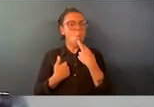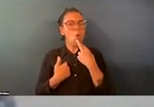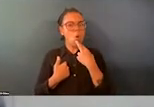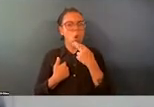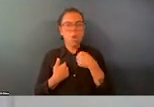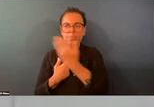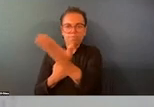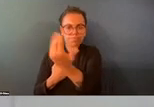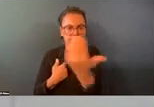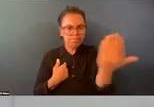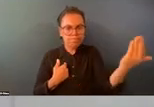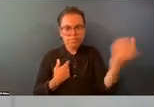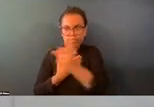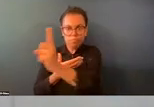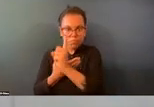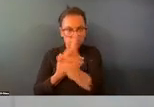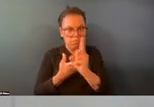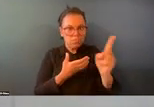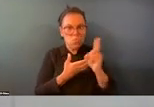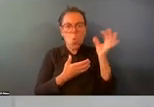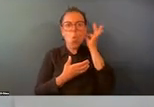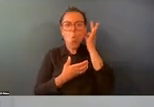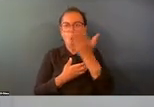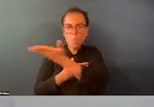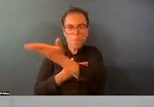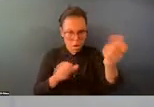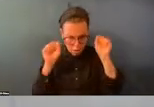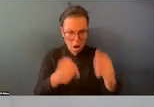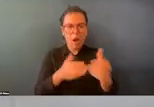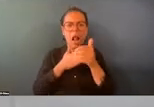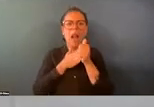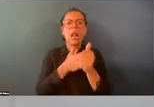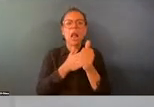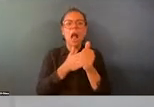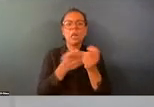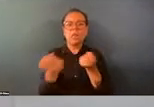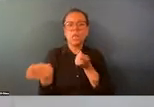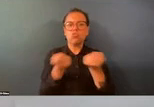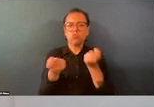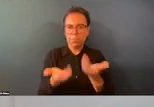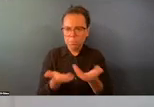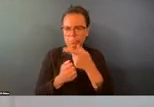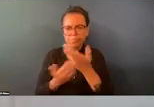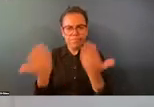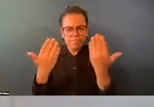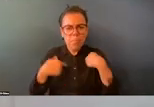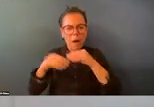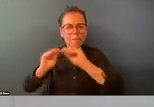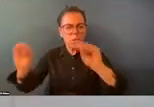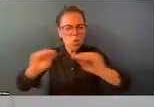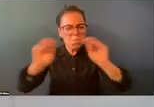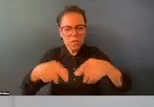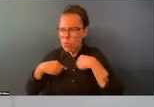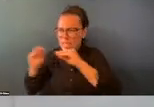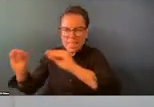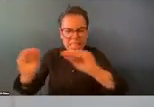девушек, студенток, чтобы они не были пассивнее в решениях различных климатических вопросов, чтобы